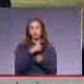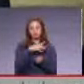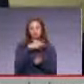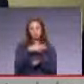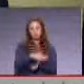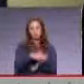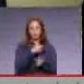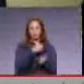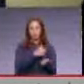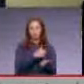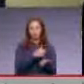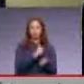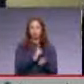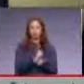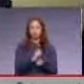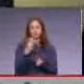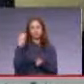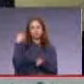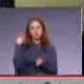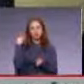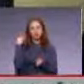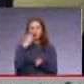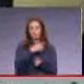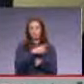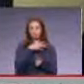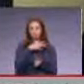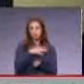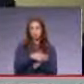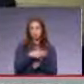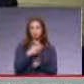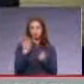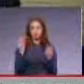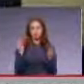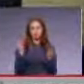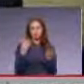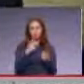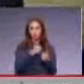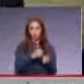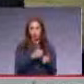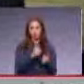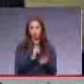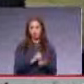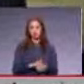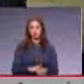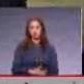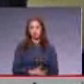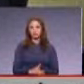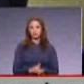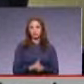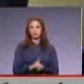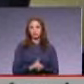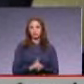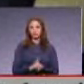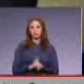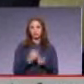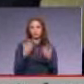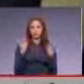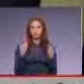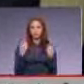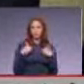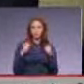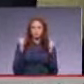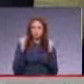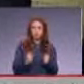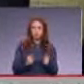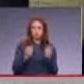الصحه ويكافئه ويعني ايامنا قبل ايامه يا رب. يا رب يديله الصحه والقوه. وربنا يديلك الصحه والقوه